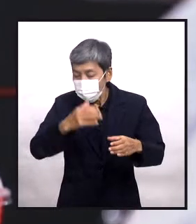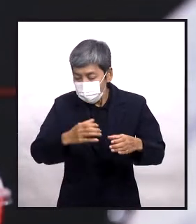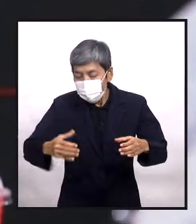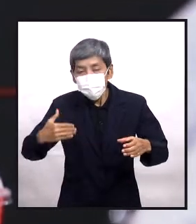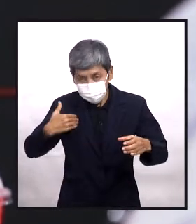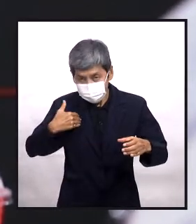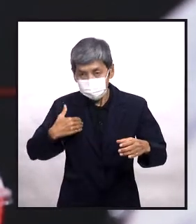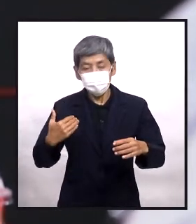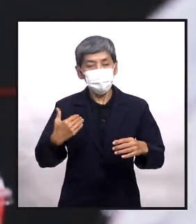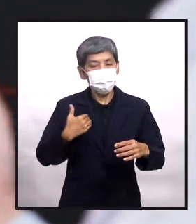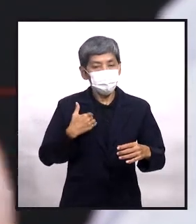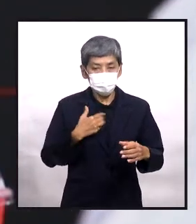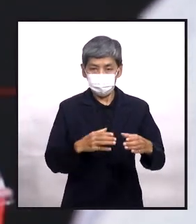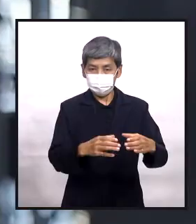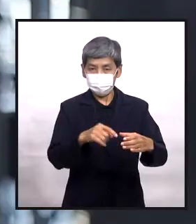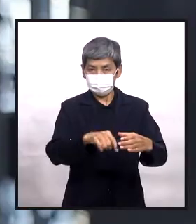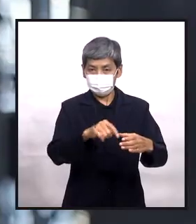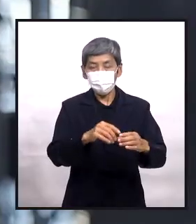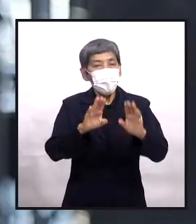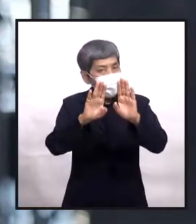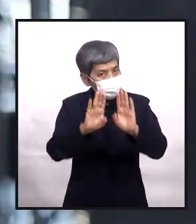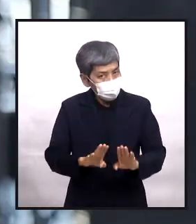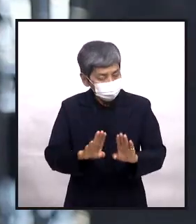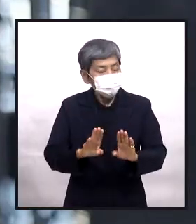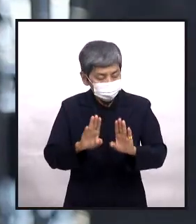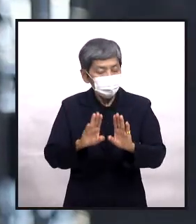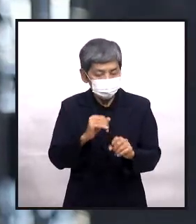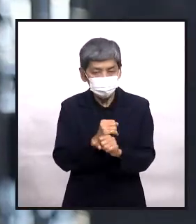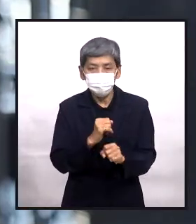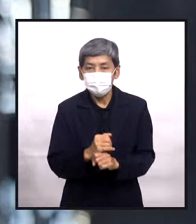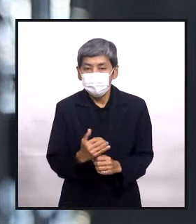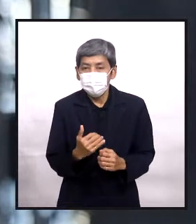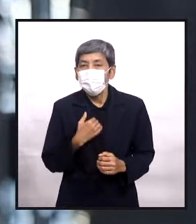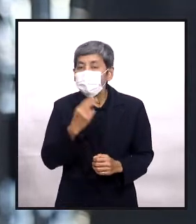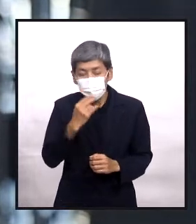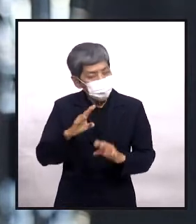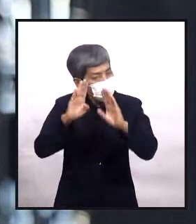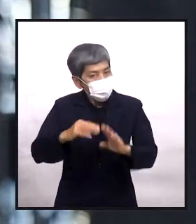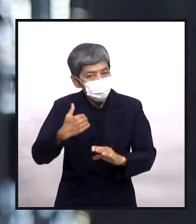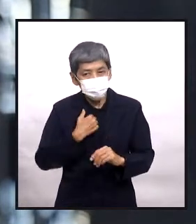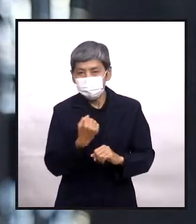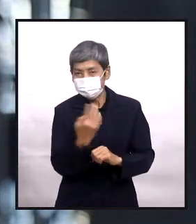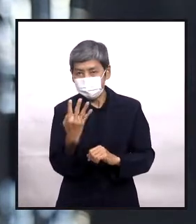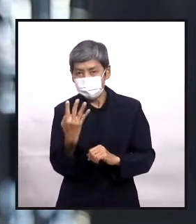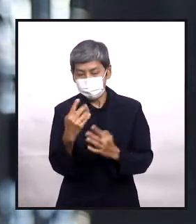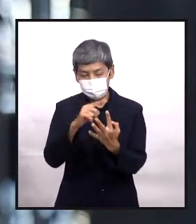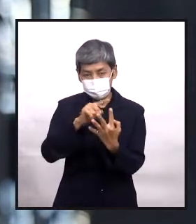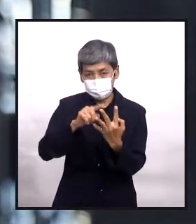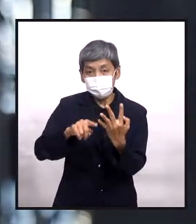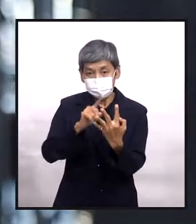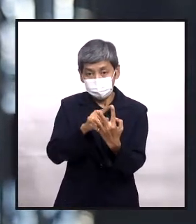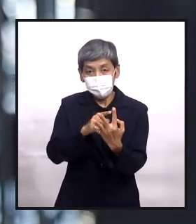าเครื่องดื่มเนี่ยเราก็มีฟู้ดสไตลิสต์ในการออกแบบซึ่งไอ้ตัวที่เรียกว่าซิงเกิลเจอร์เนี่ยเราก็จะมี